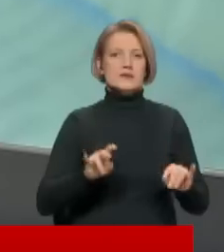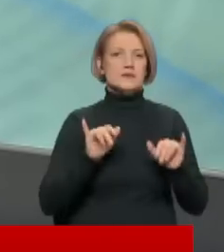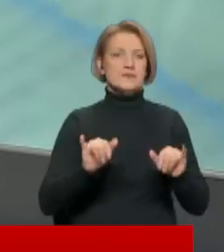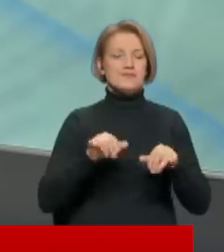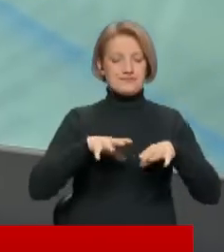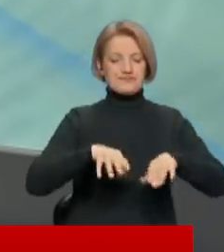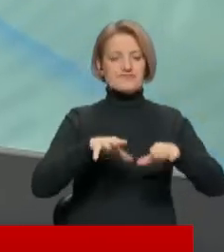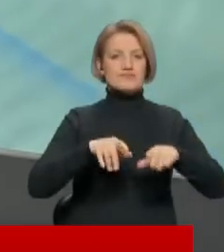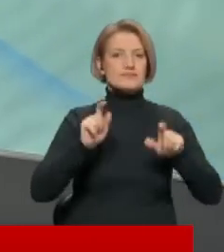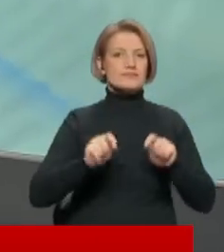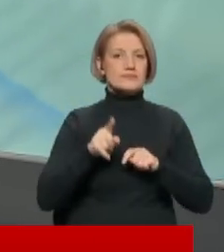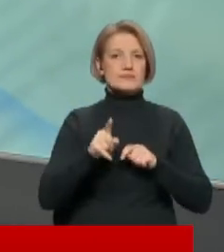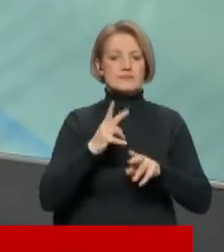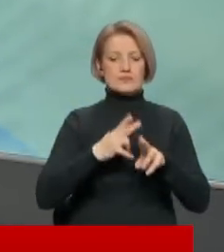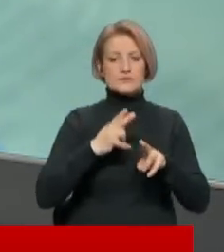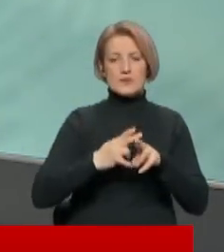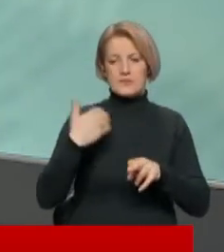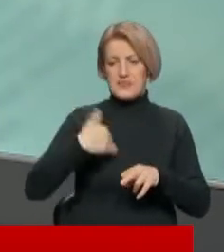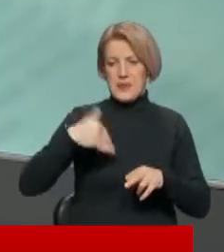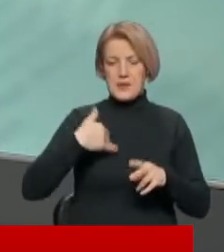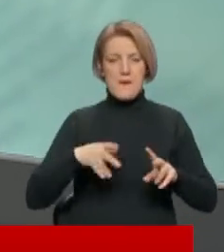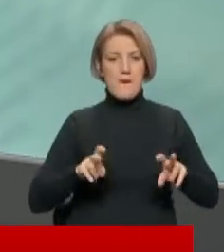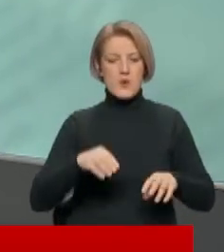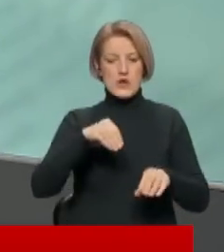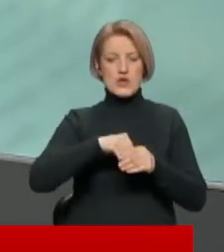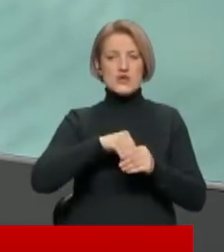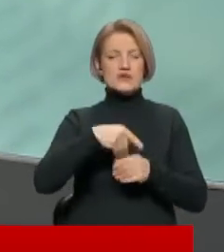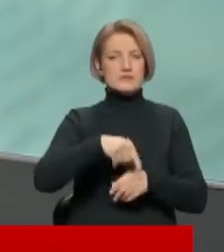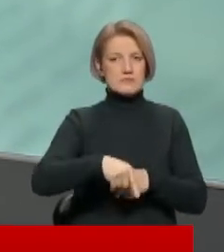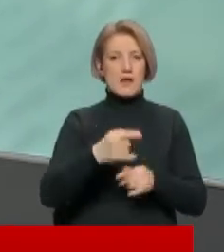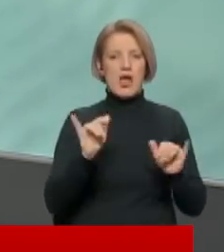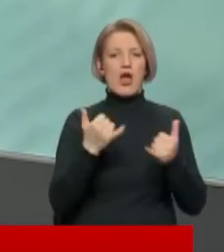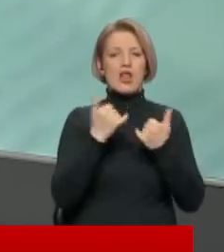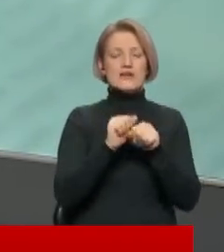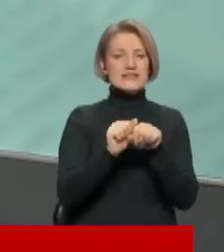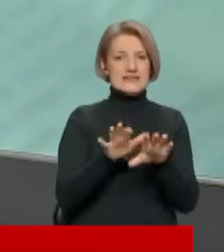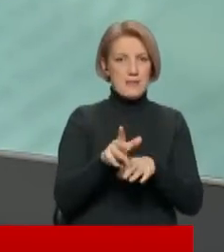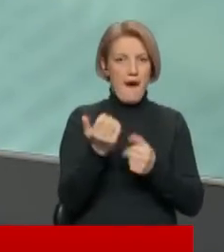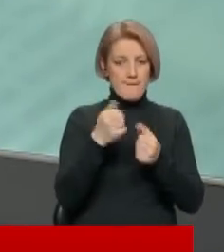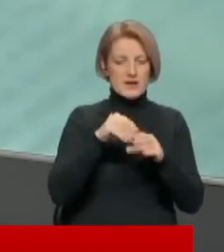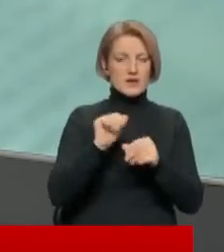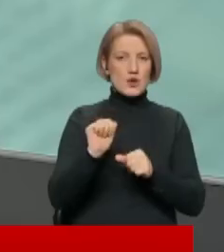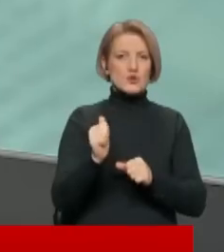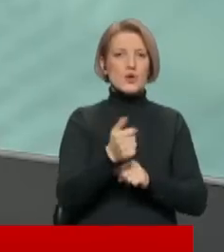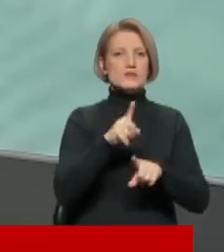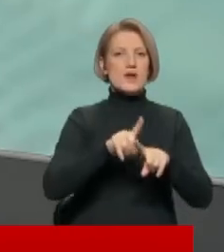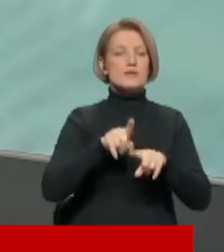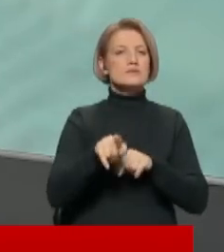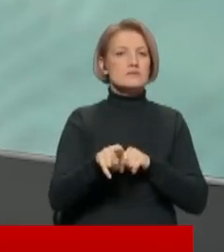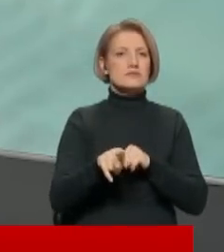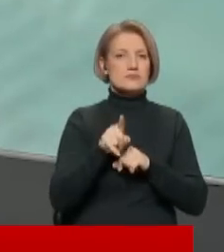zamanda masaj yapması ahşap deri döşeme o iç yapısı eğlence sistemi böyle bir